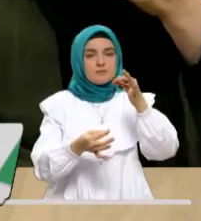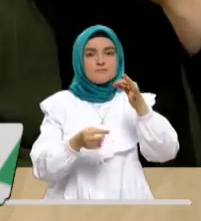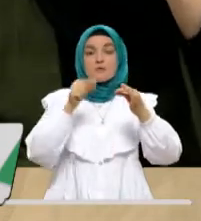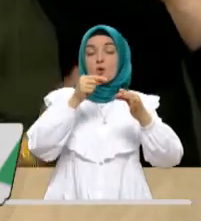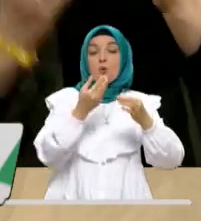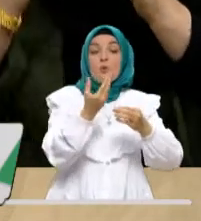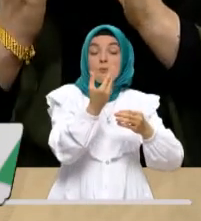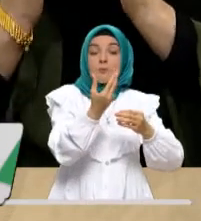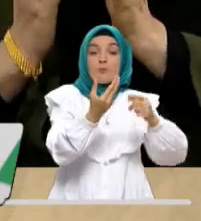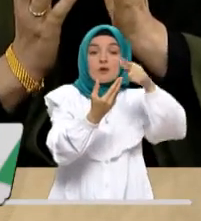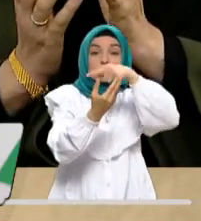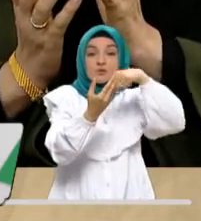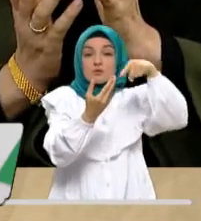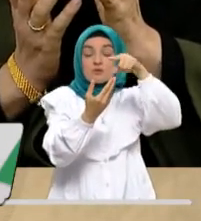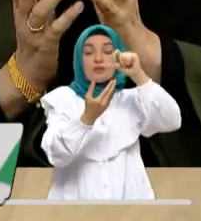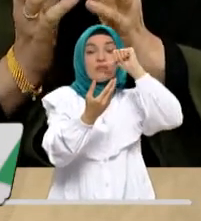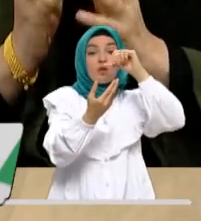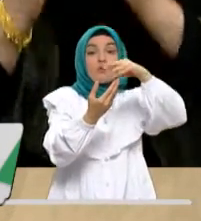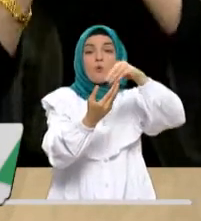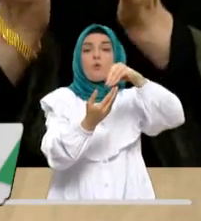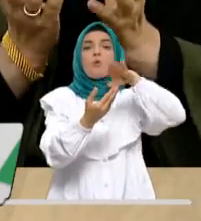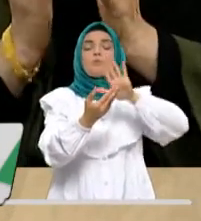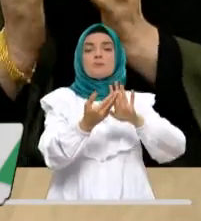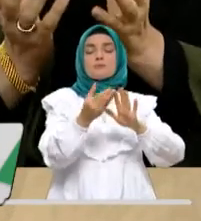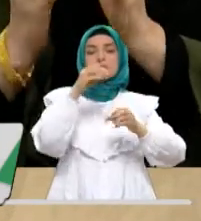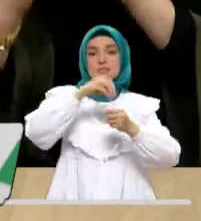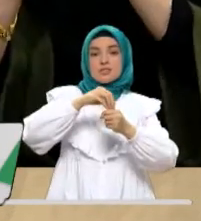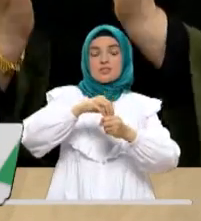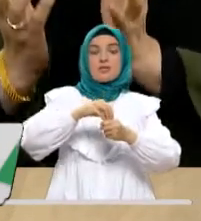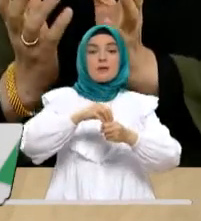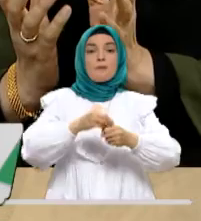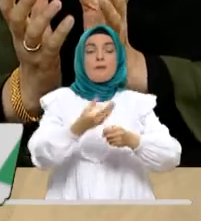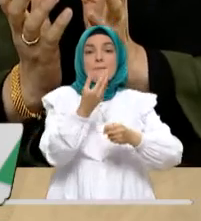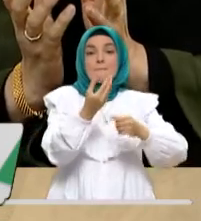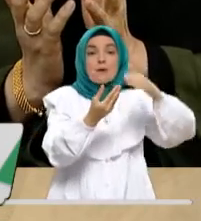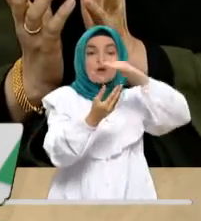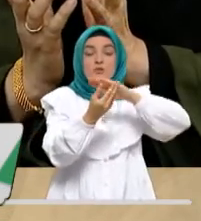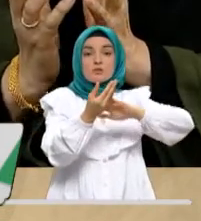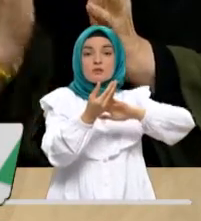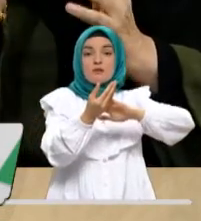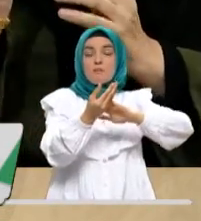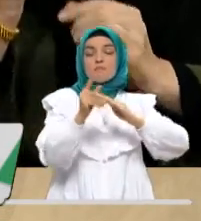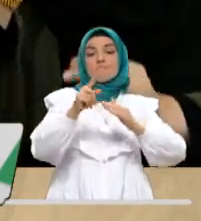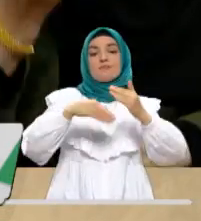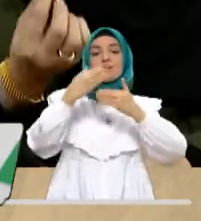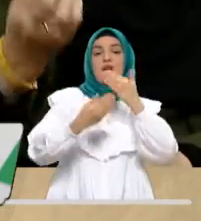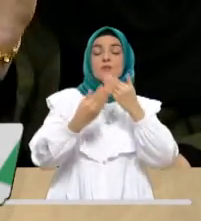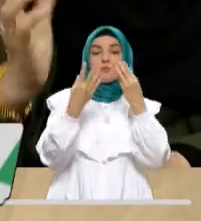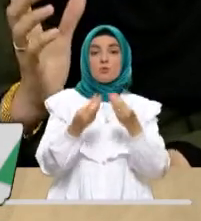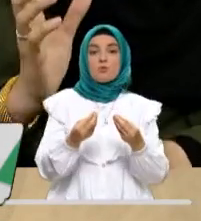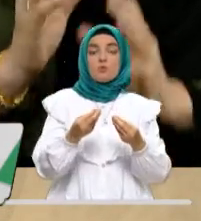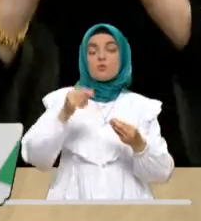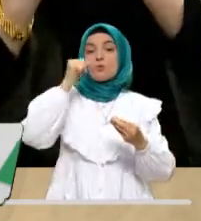O bardağın yüzeyinde suyun tutunmaması için bardağın yüzeyinde aslında bir kimyasal katman oluşuyor. Ki su